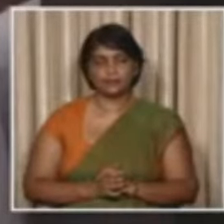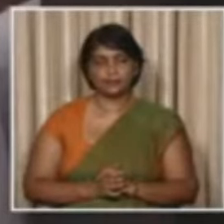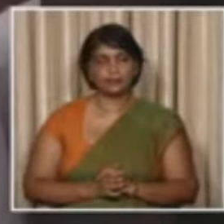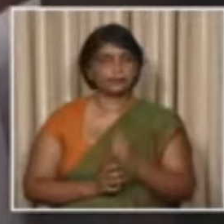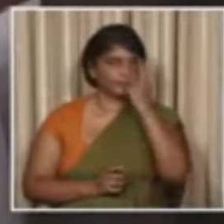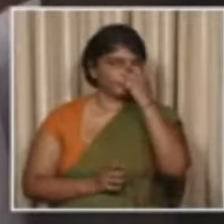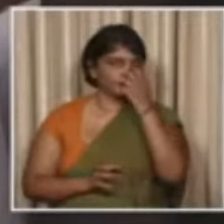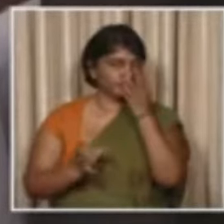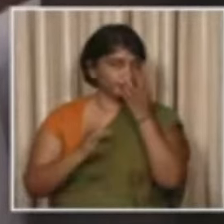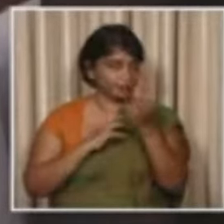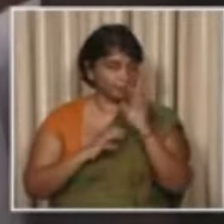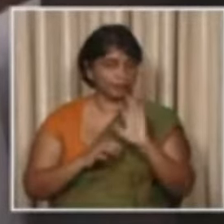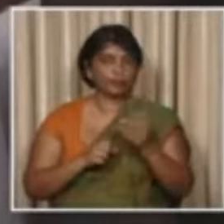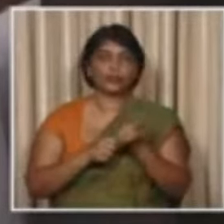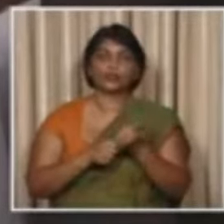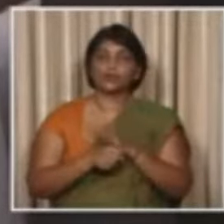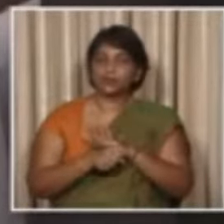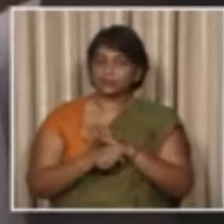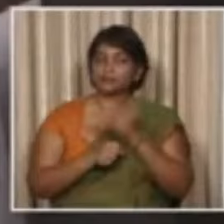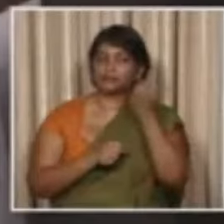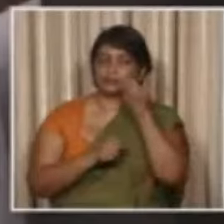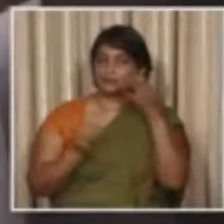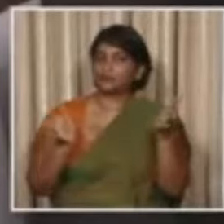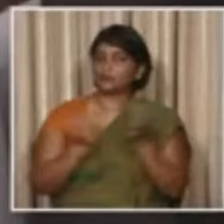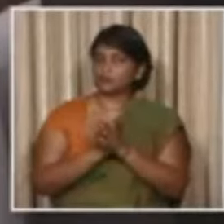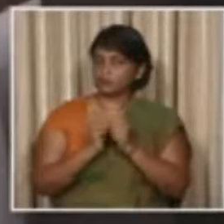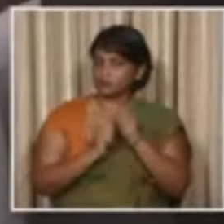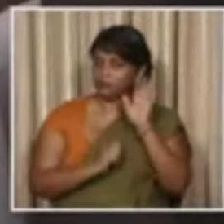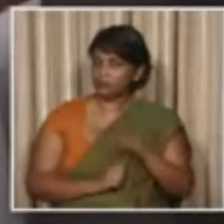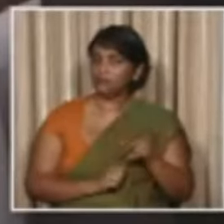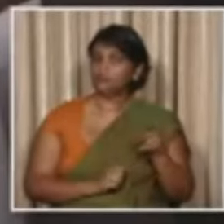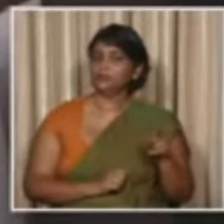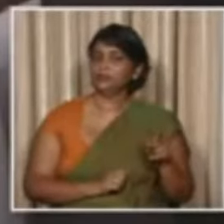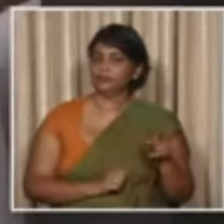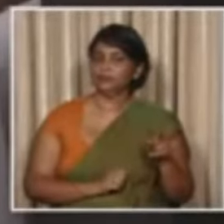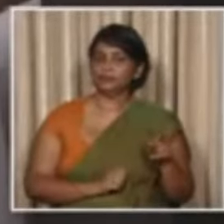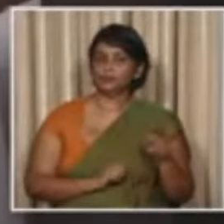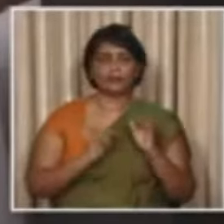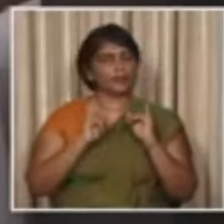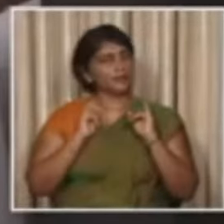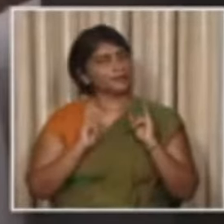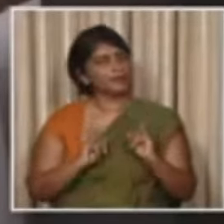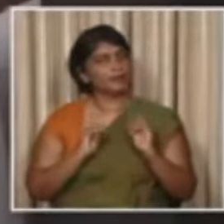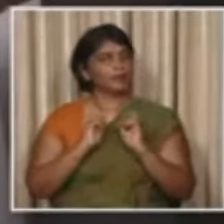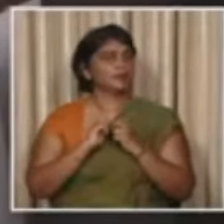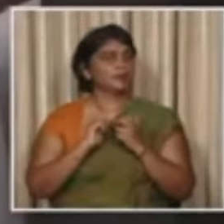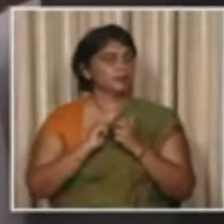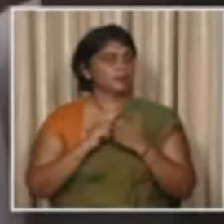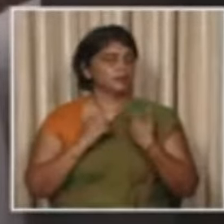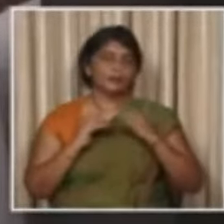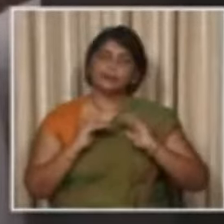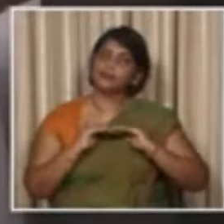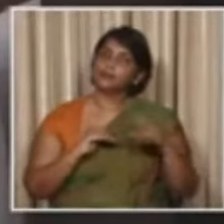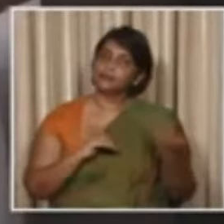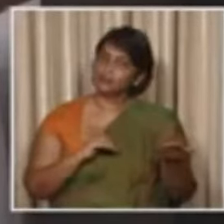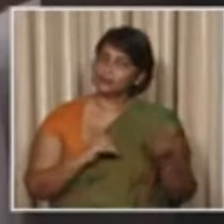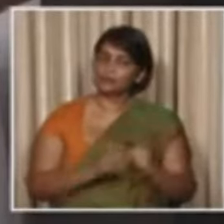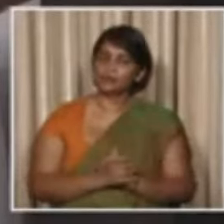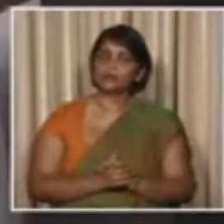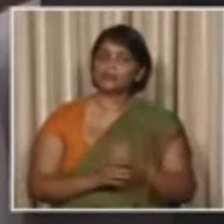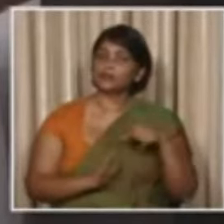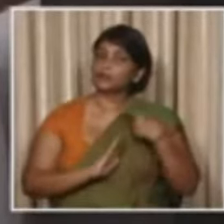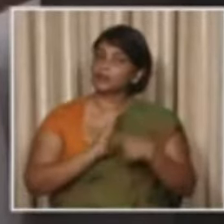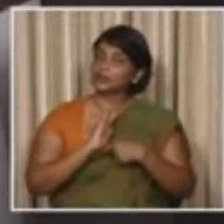පාස්කු ප්‍රහාරයක් කෝවිඩ් වසංගතයක් මගින් සිදු වූ අහිතකර බලපෑමෙන් අනතුරුව